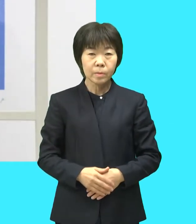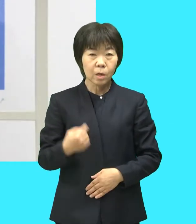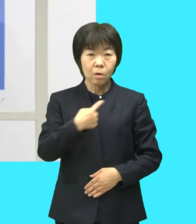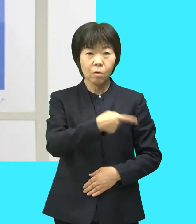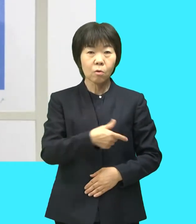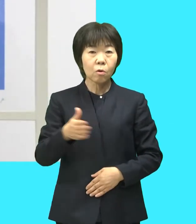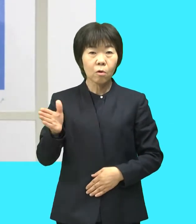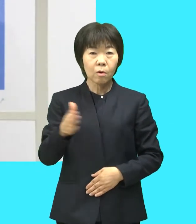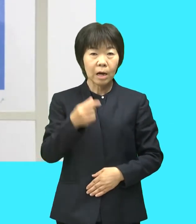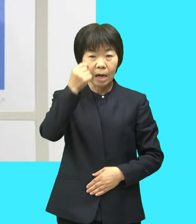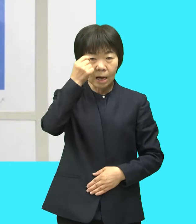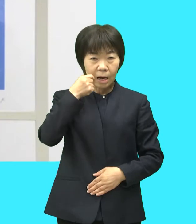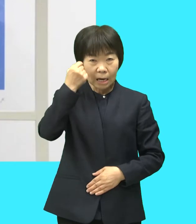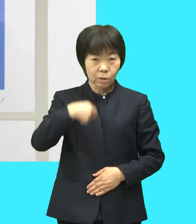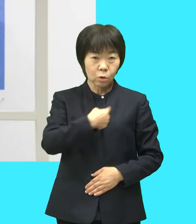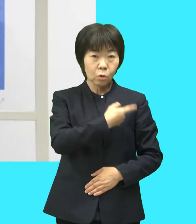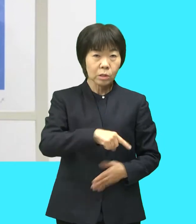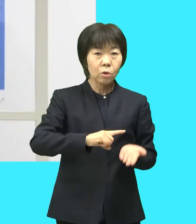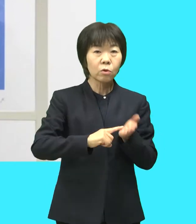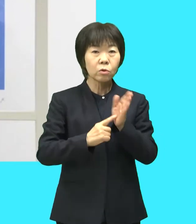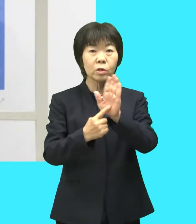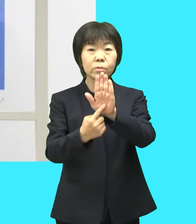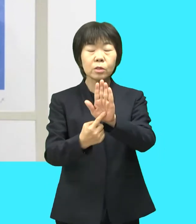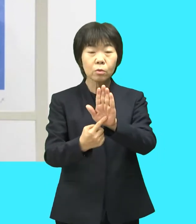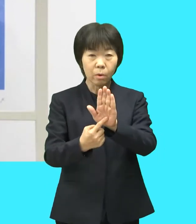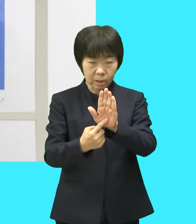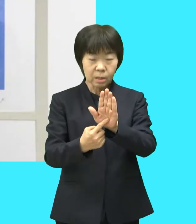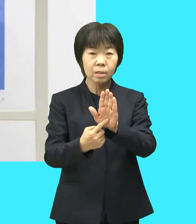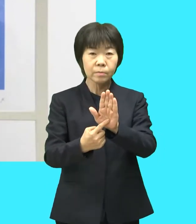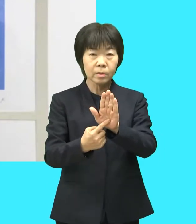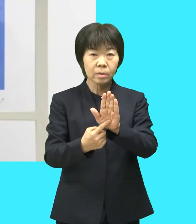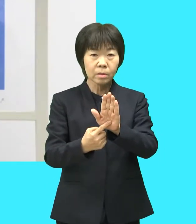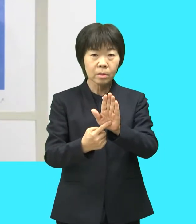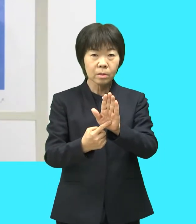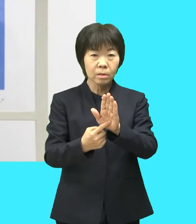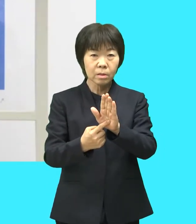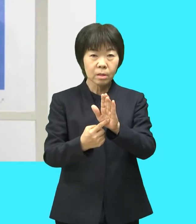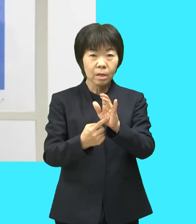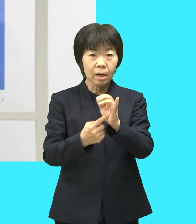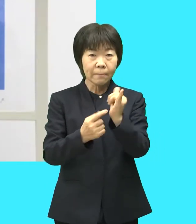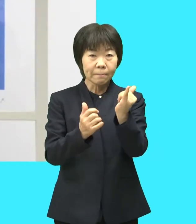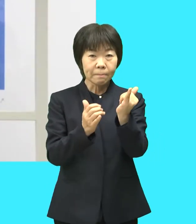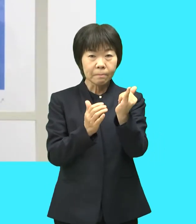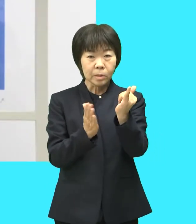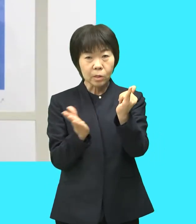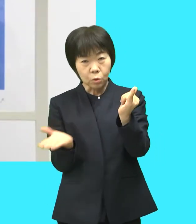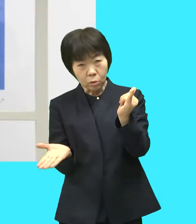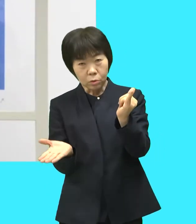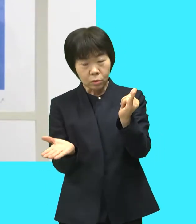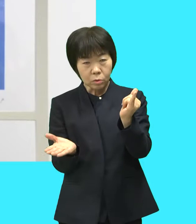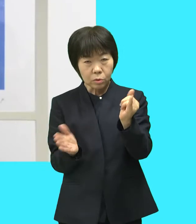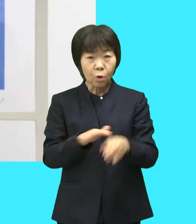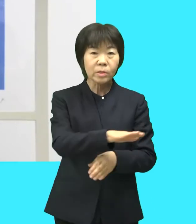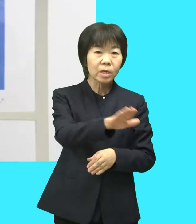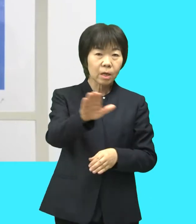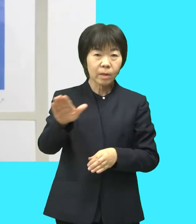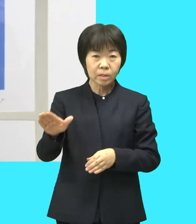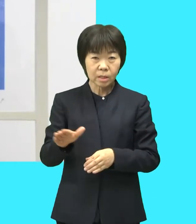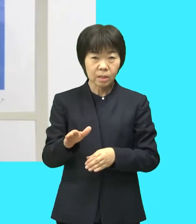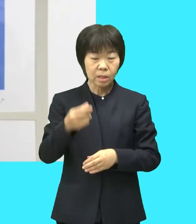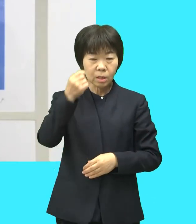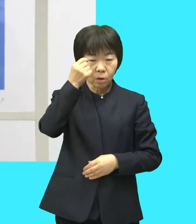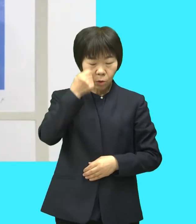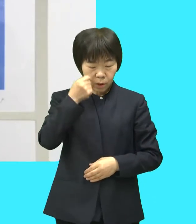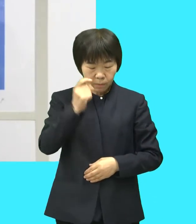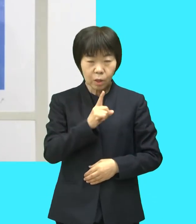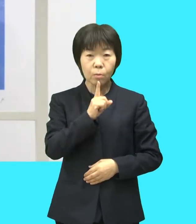心から哀悼の意を表しますとともに、ご遺族の皆様に謹んでお悔やみを申